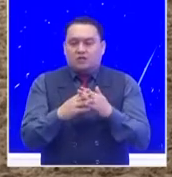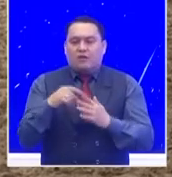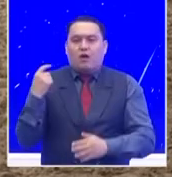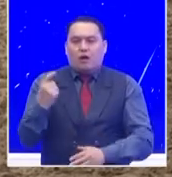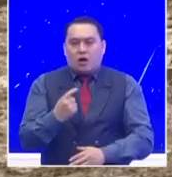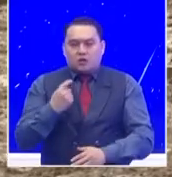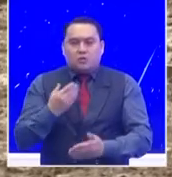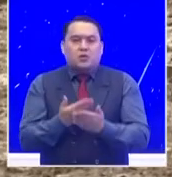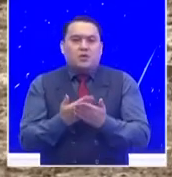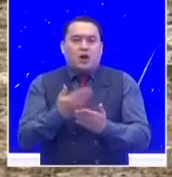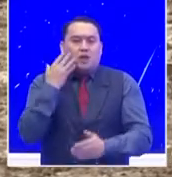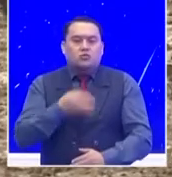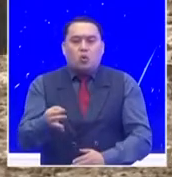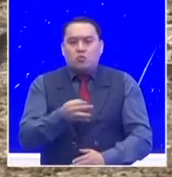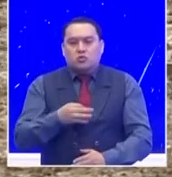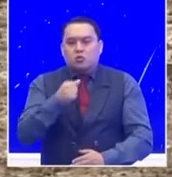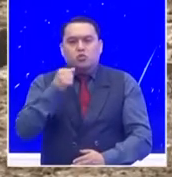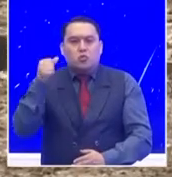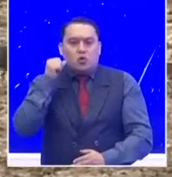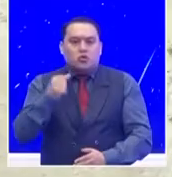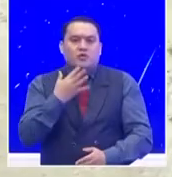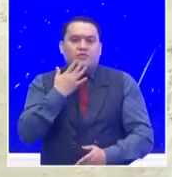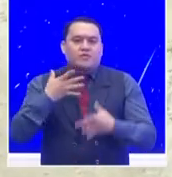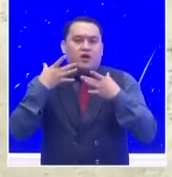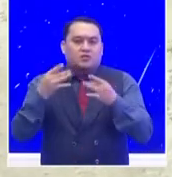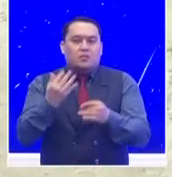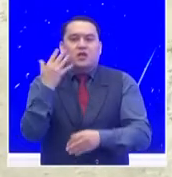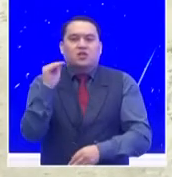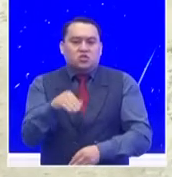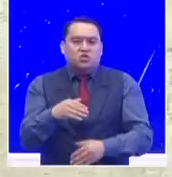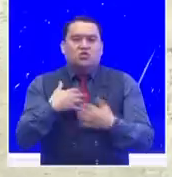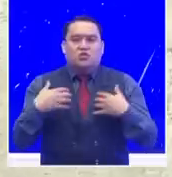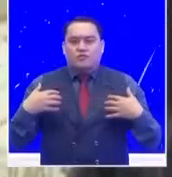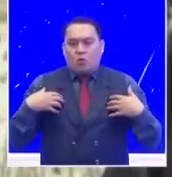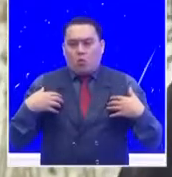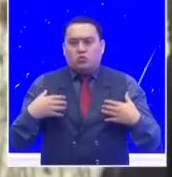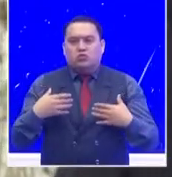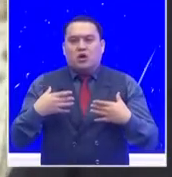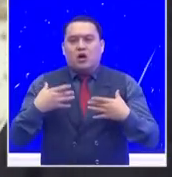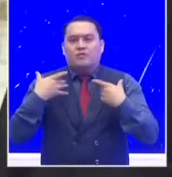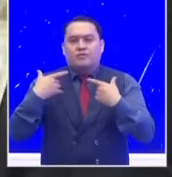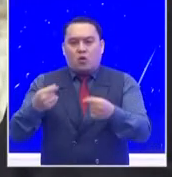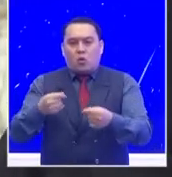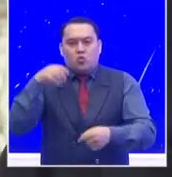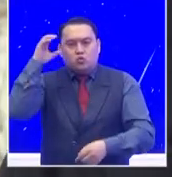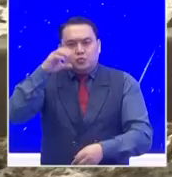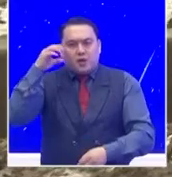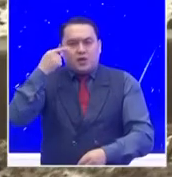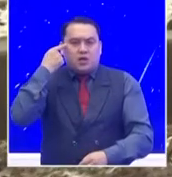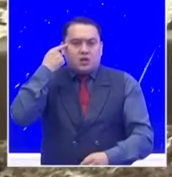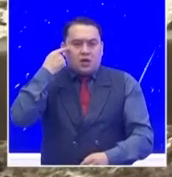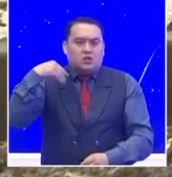хозяйства. К примеру, в Алматинской области за прошлый год вывезено около 5000 живого поголовья скота, в основном Узбекистан,